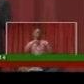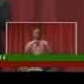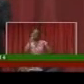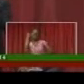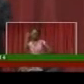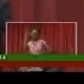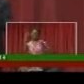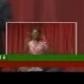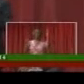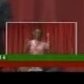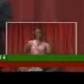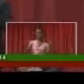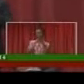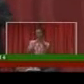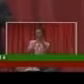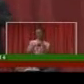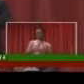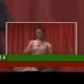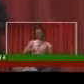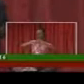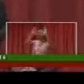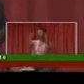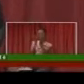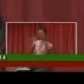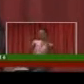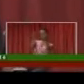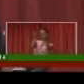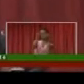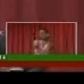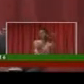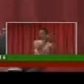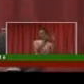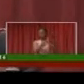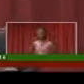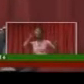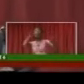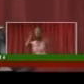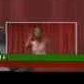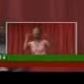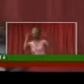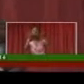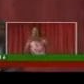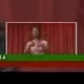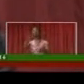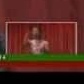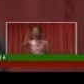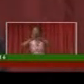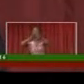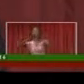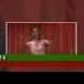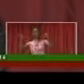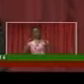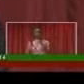péchés. Et lui, quand vous prêtez attention, il est en train d'inculquer. Parce qu'il commence à communiquer avec votre